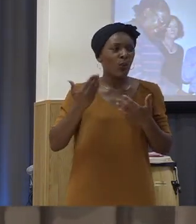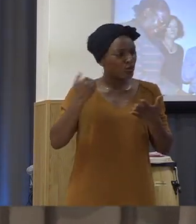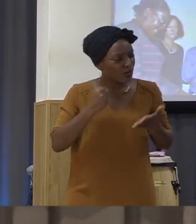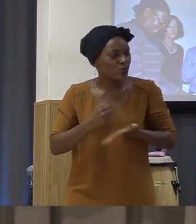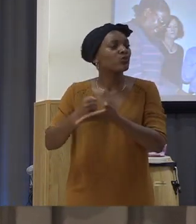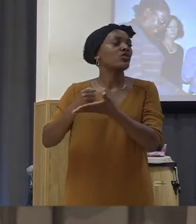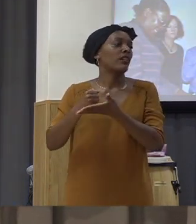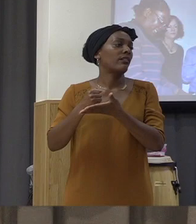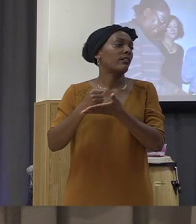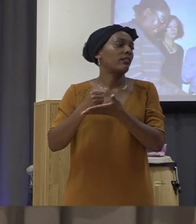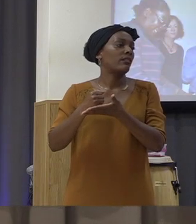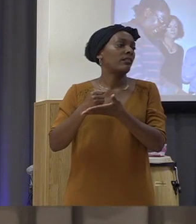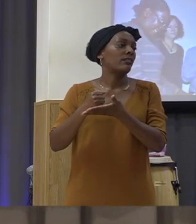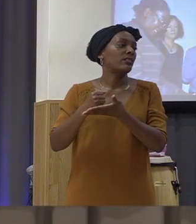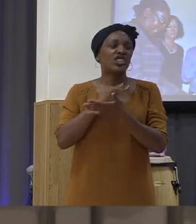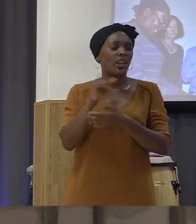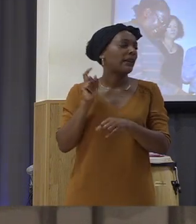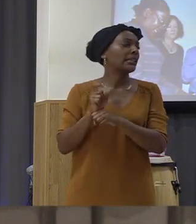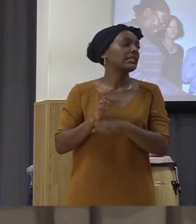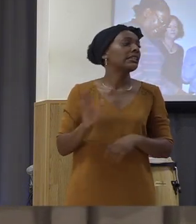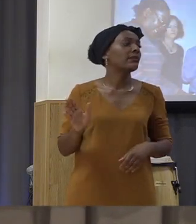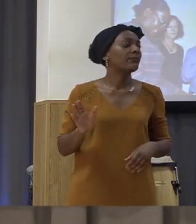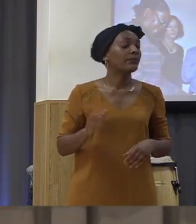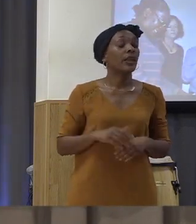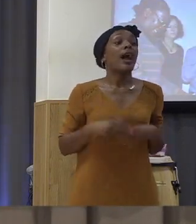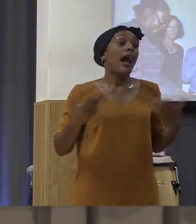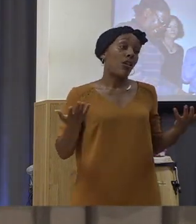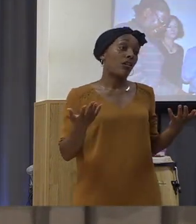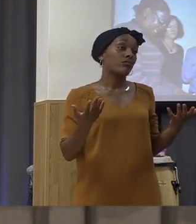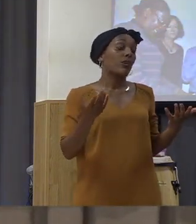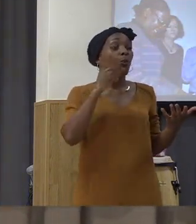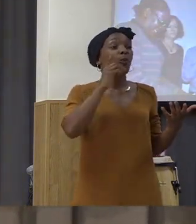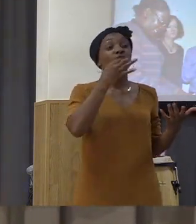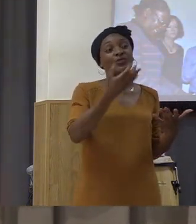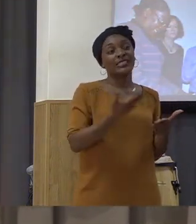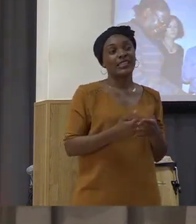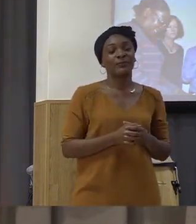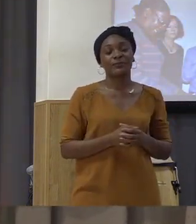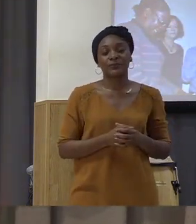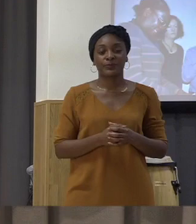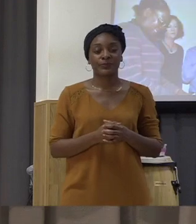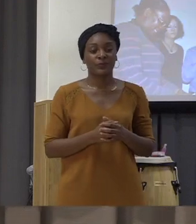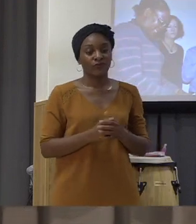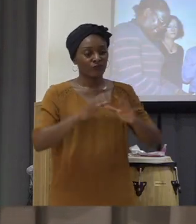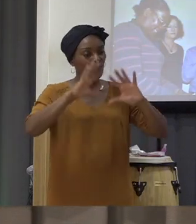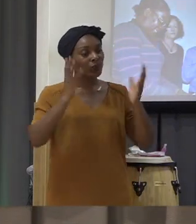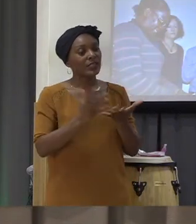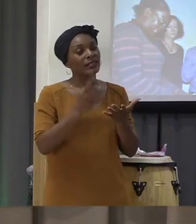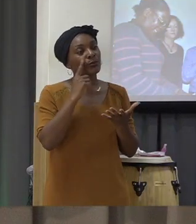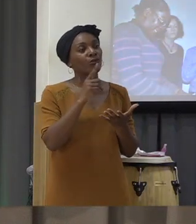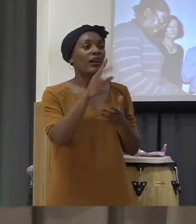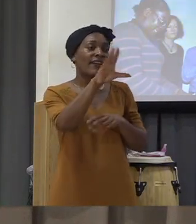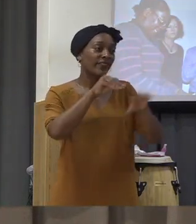soutenus dans l'Église. Ce chapitre, pour vous dire quoi ? Que c'est une invitation maintenant pour vous